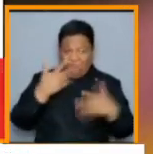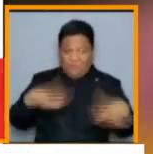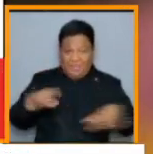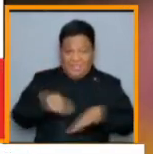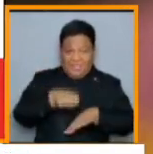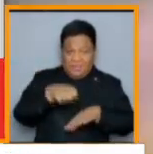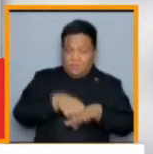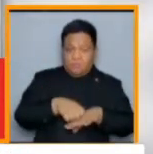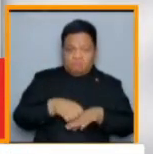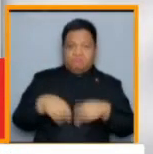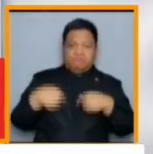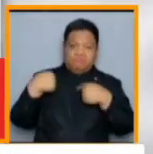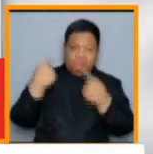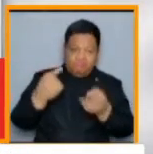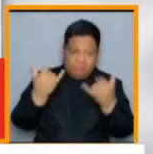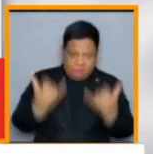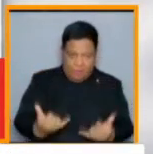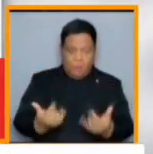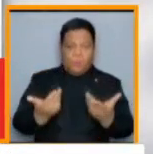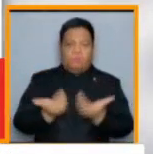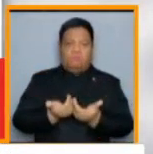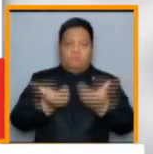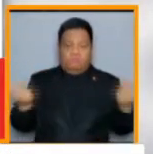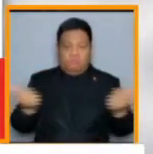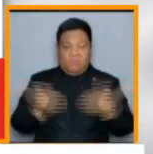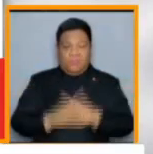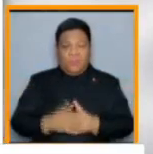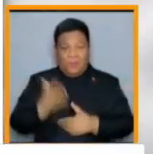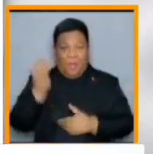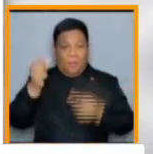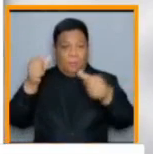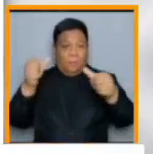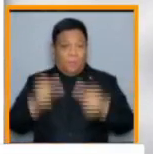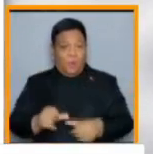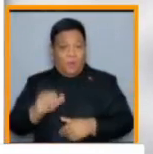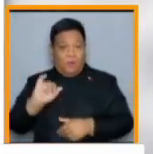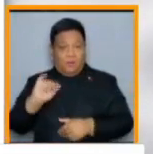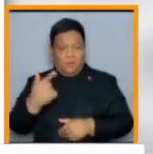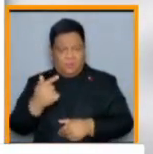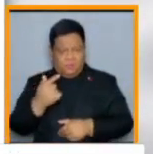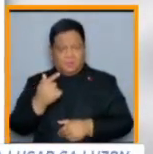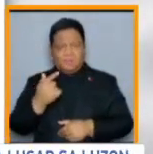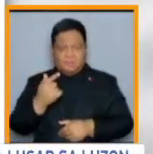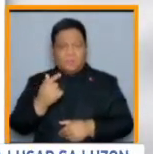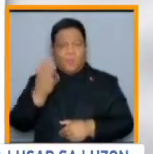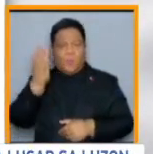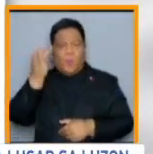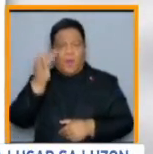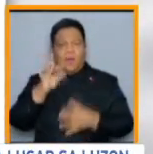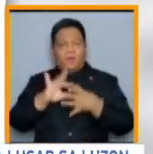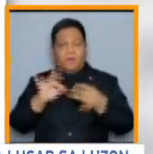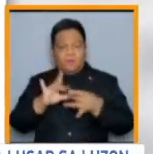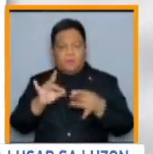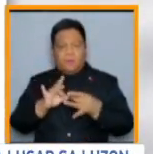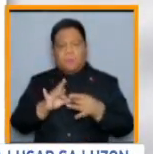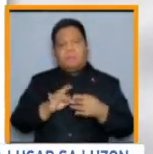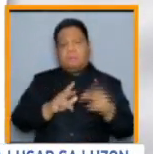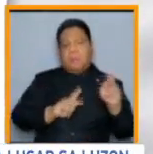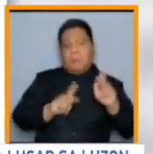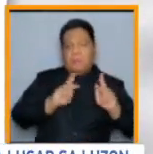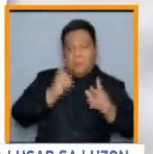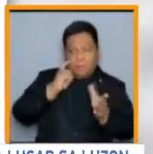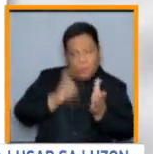kanyang followers na burado na ang pictures ni Mel sa IG ni Chris. Pinost niya ang text message ni Mel kung saan sinabi